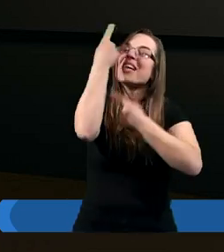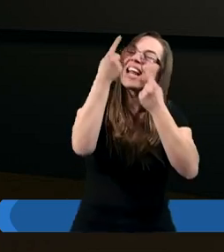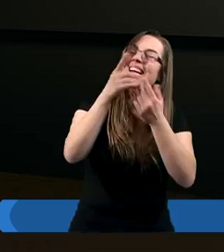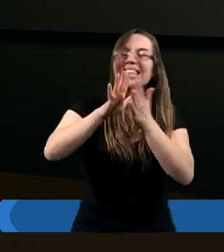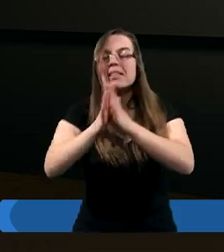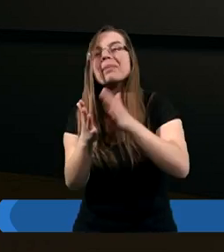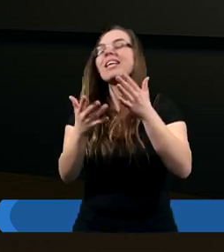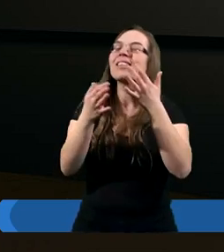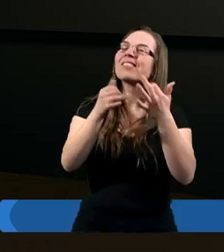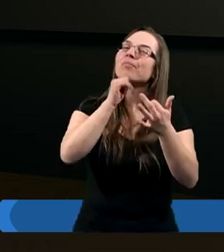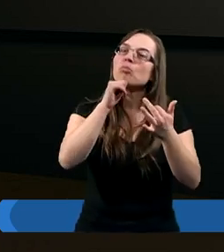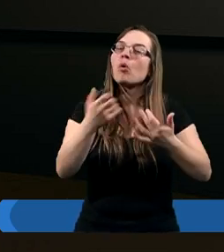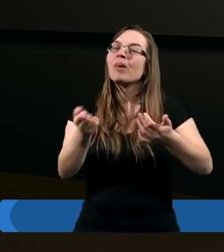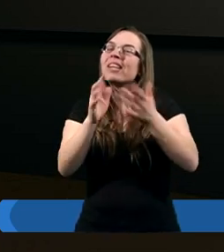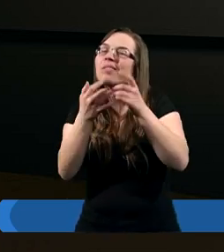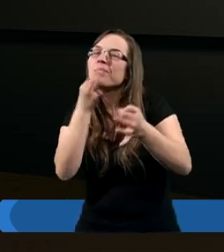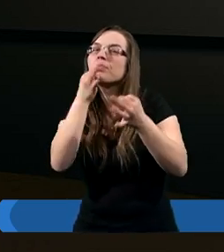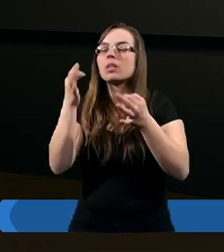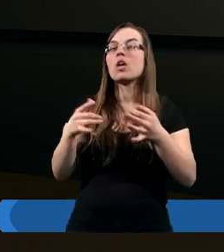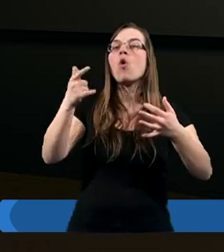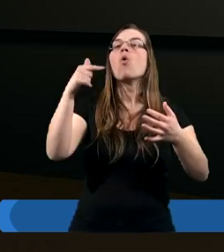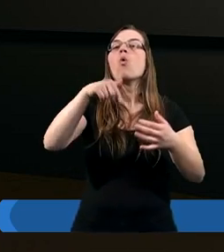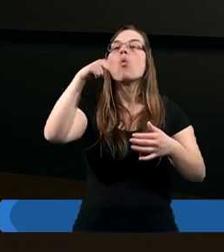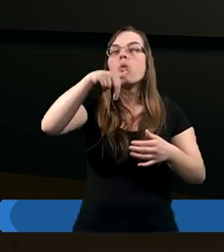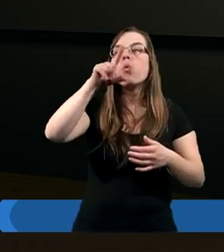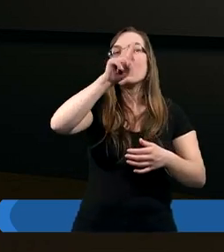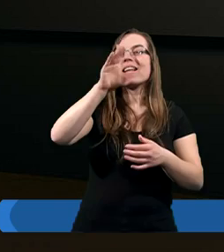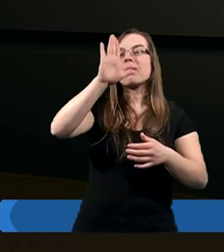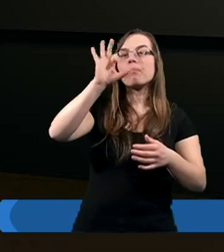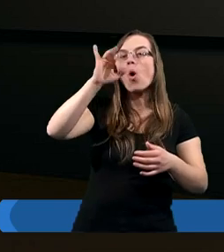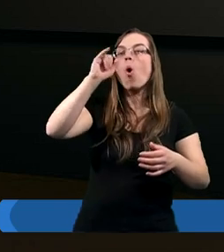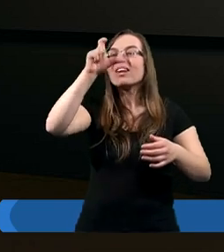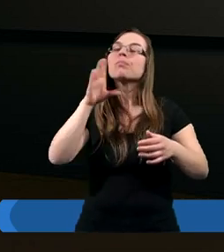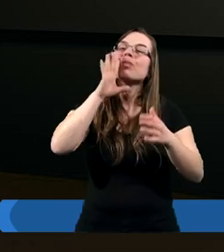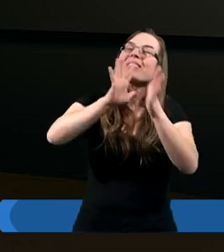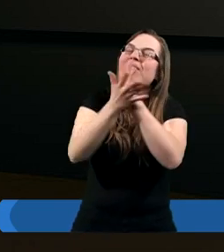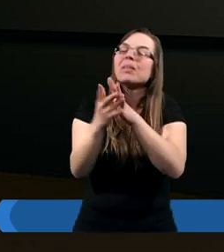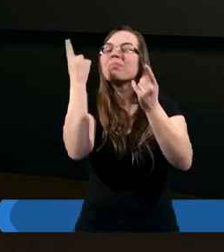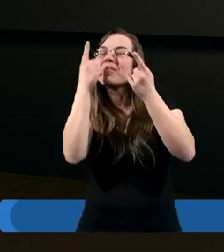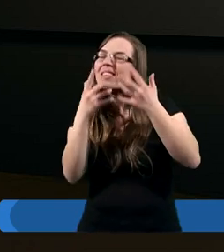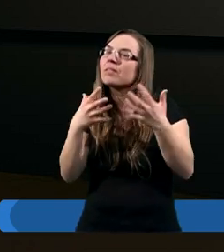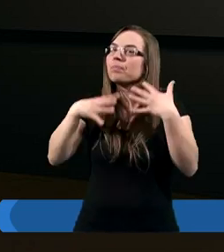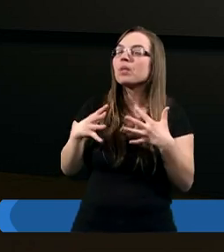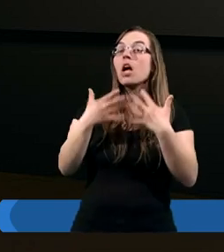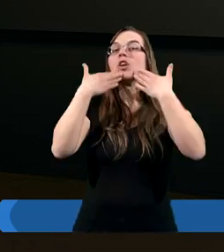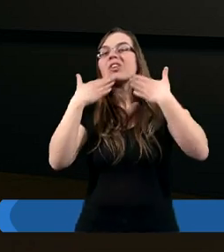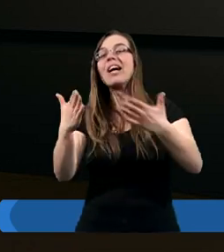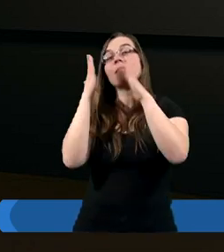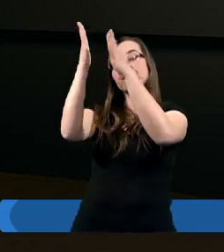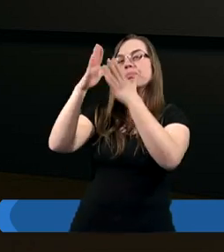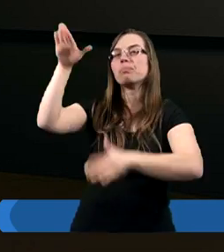myślenia, więc wzmocnić tak naprawdę, tak? Uzbroić swoje serce taką myślą, dzięki łasce